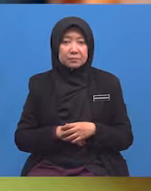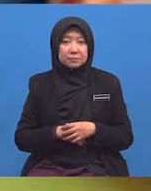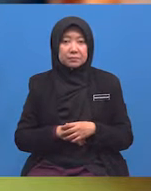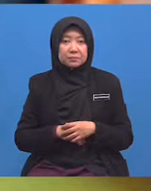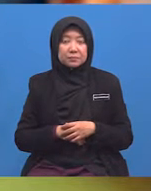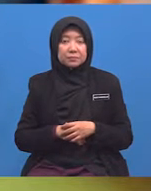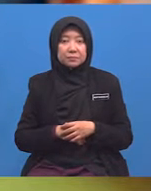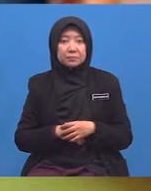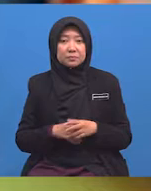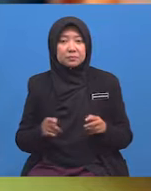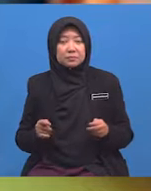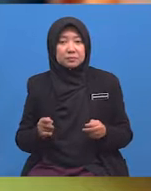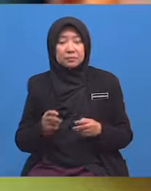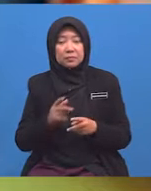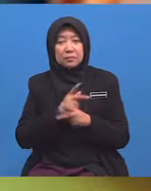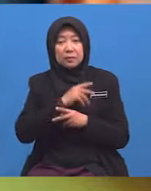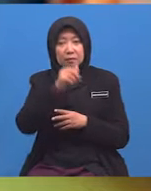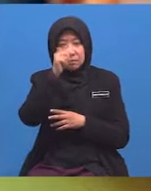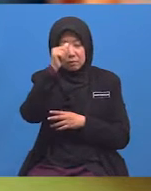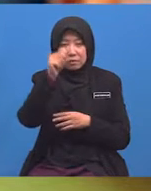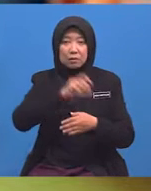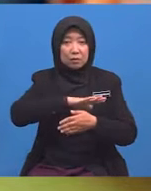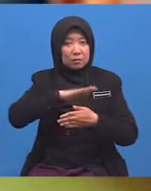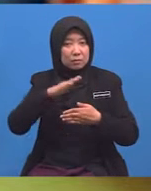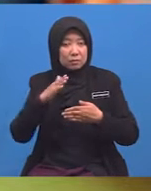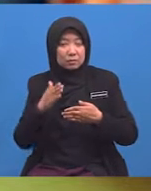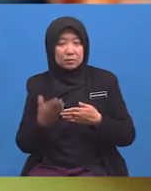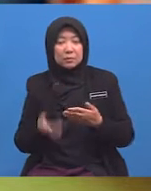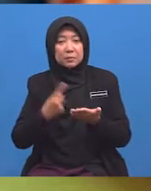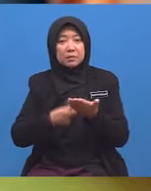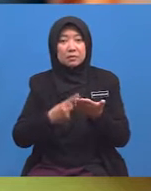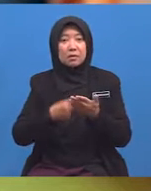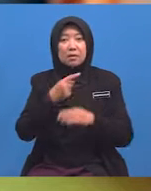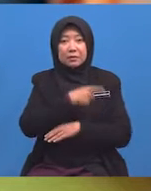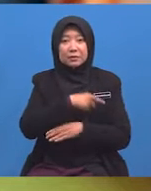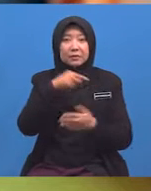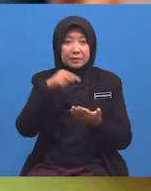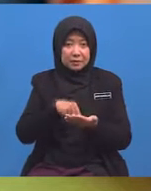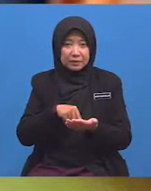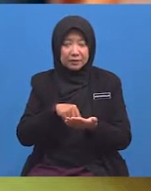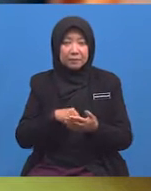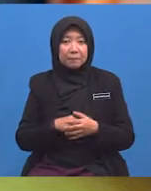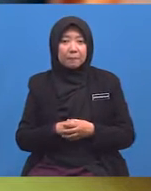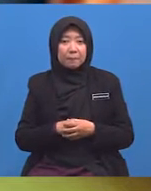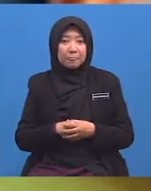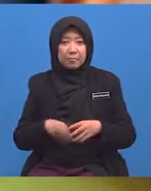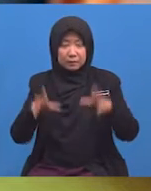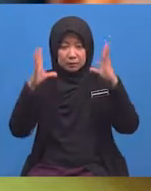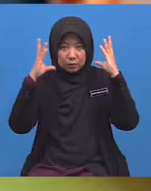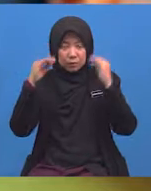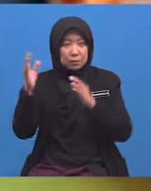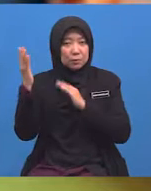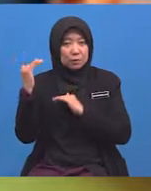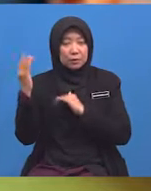Alhamdulillah, kita telah selesai perbincangan kita pada hari ini. Cikgu